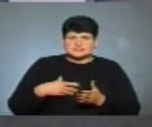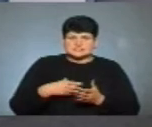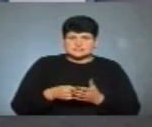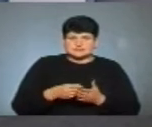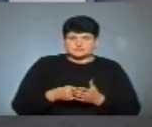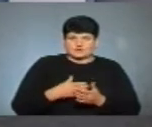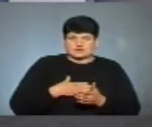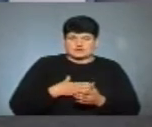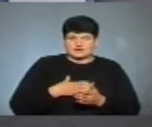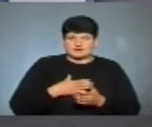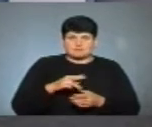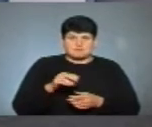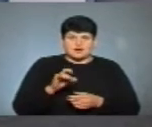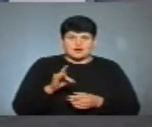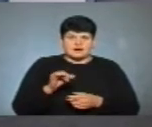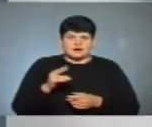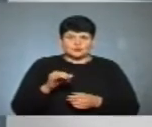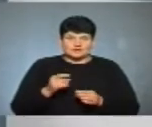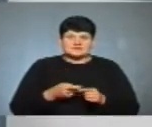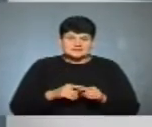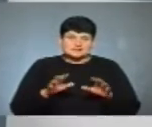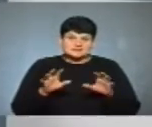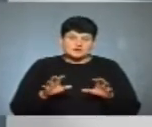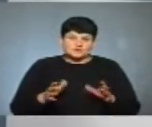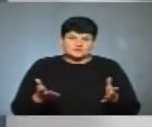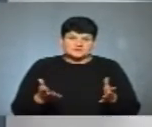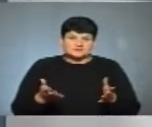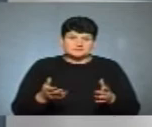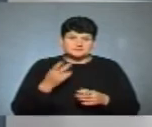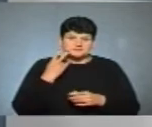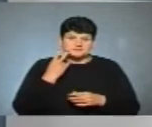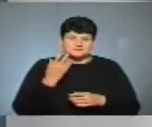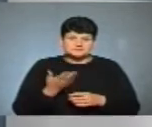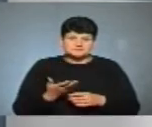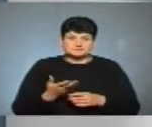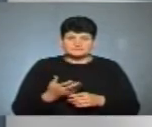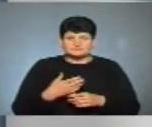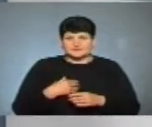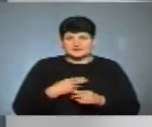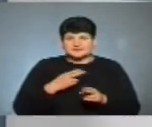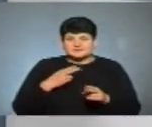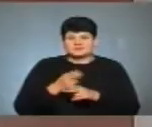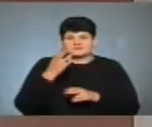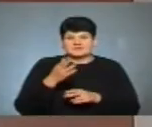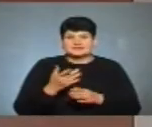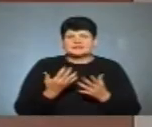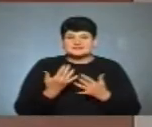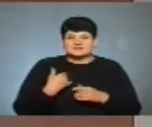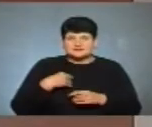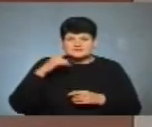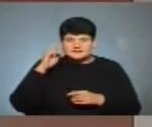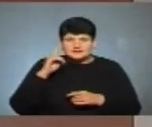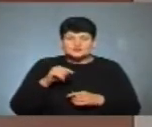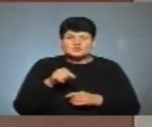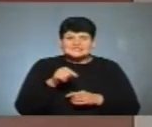статі. Парадокс. І це закономірність така досить стійка. Але дивіться, я так перев'ю вас. Наскільки мені відомо, що